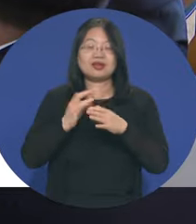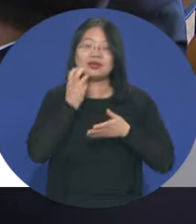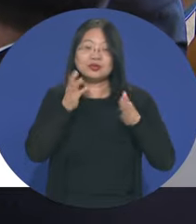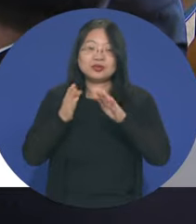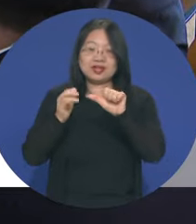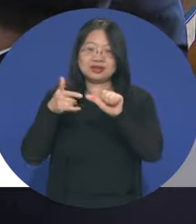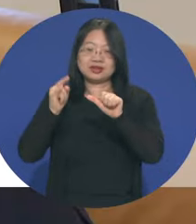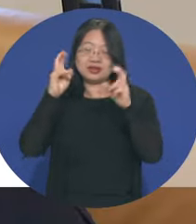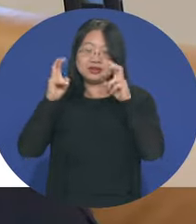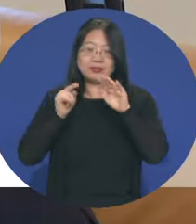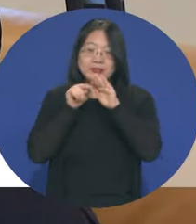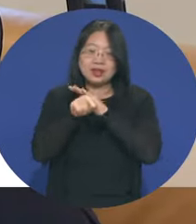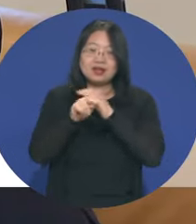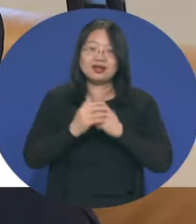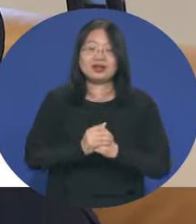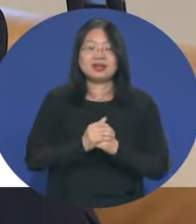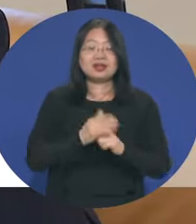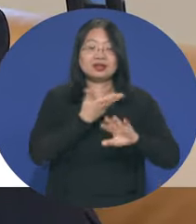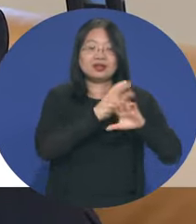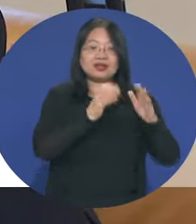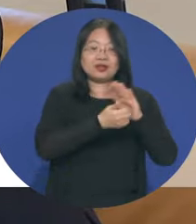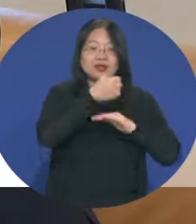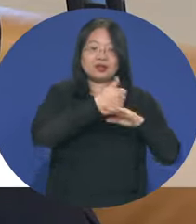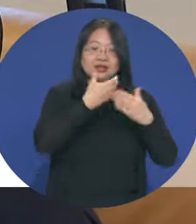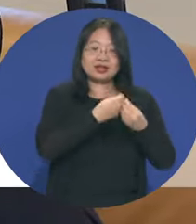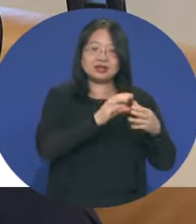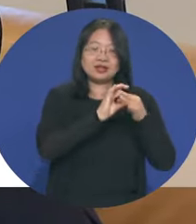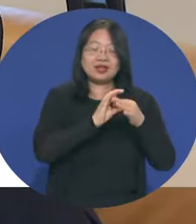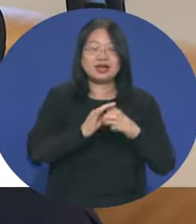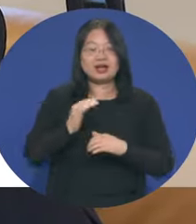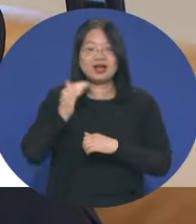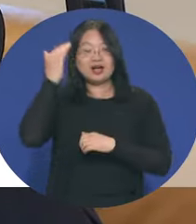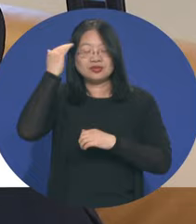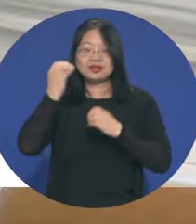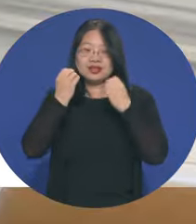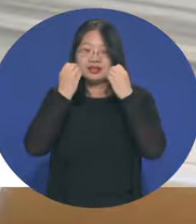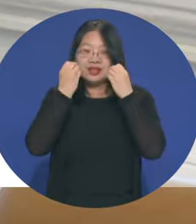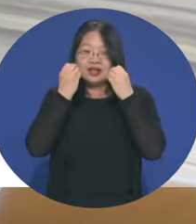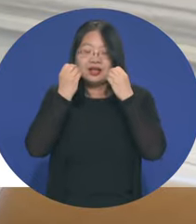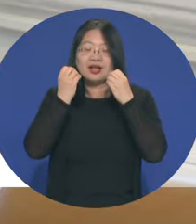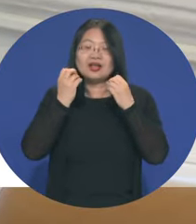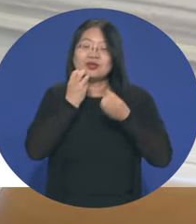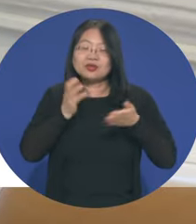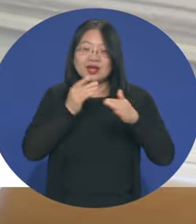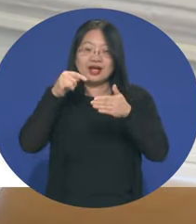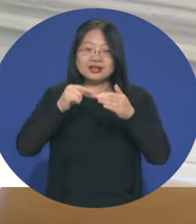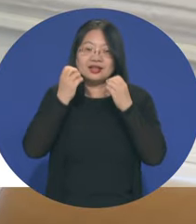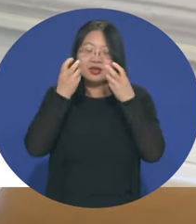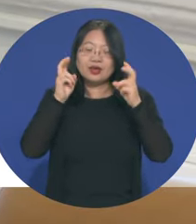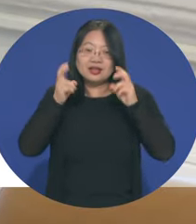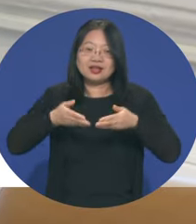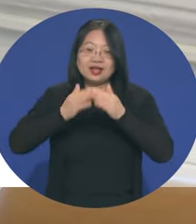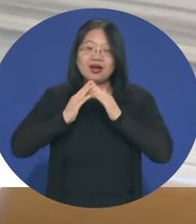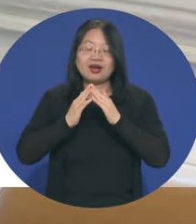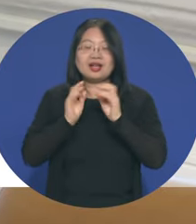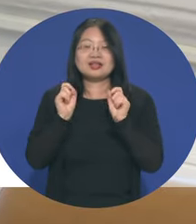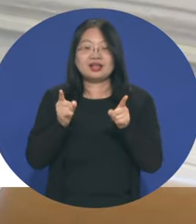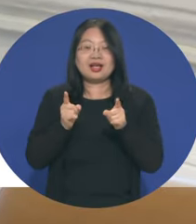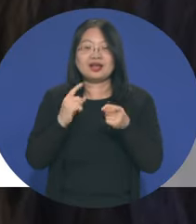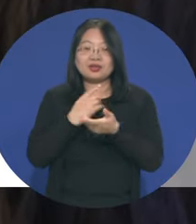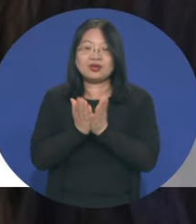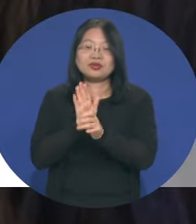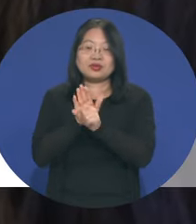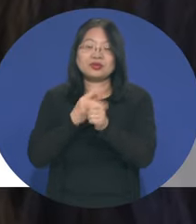만남은 해외의 성공 사례 공유를 통해 도내 스타트업의 새로운 시각과 가능성을 찾을 수 있는 기회를 제공하기 위해